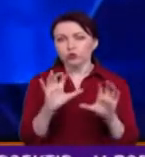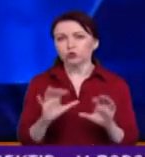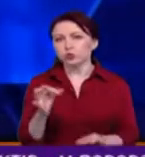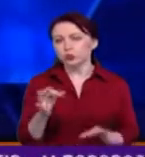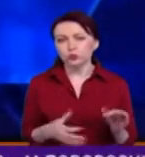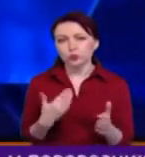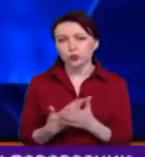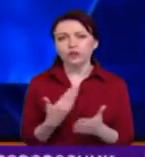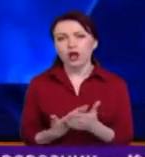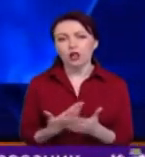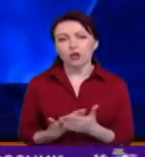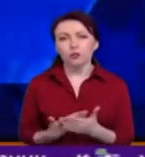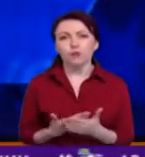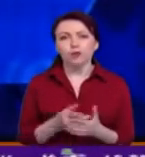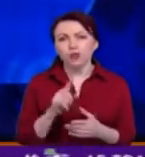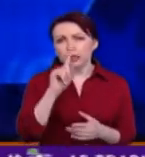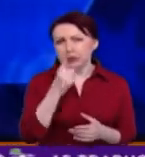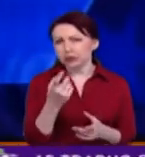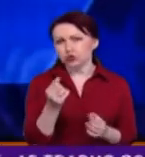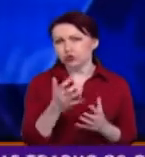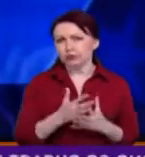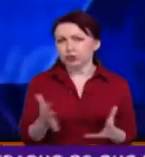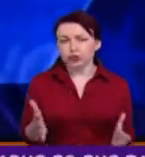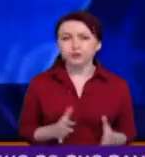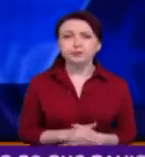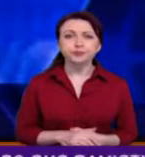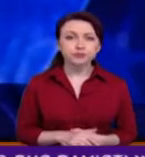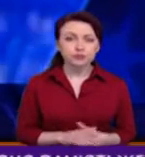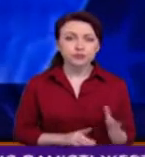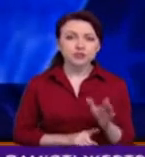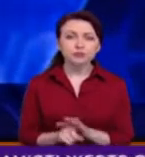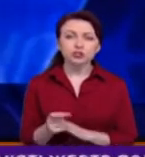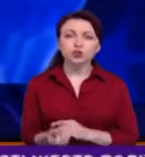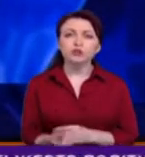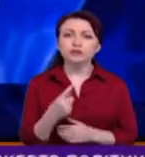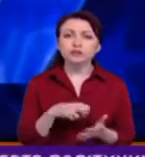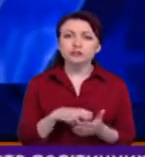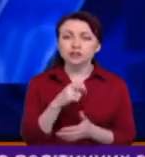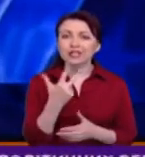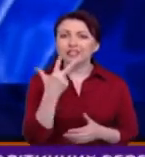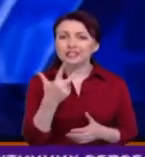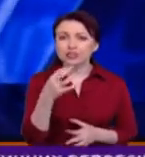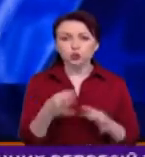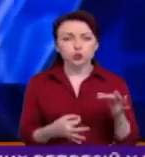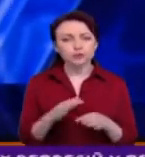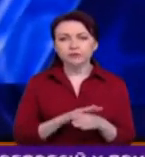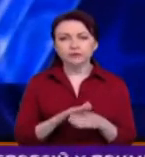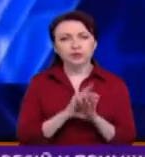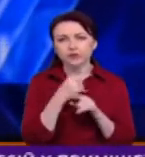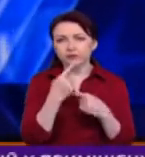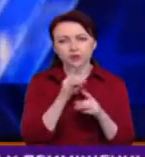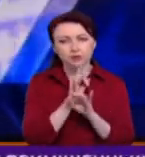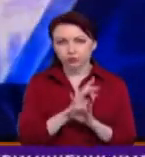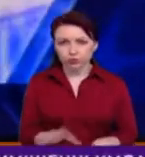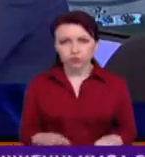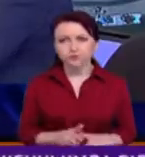буквально рік чи трошки більше, ніж рік. Спочатку з'явився лист трьох суддів. Там прізвище зараз не будемо називати, тому що це